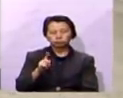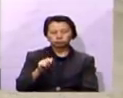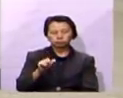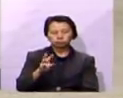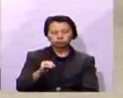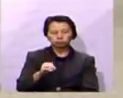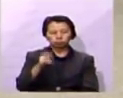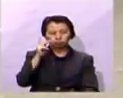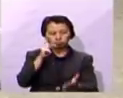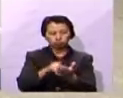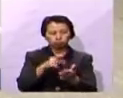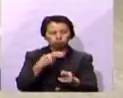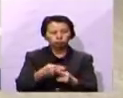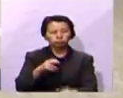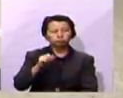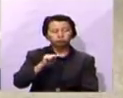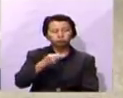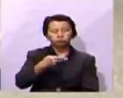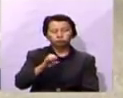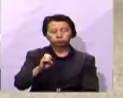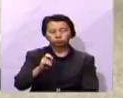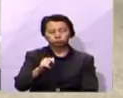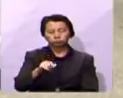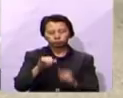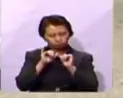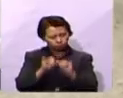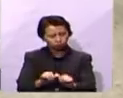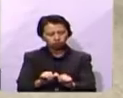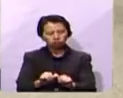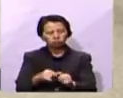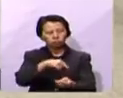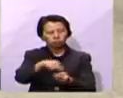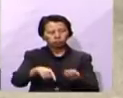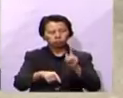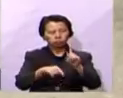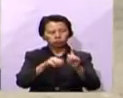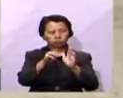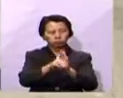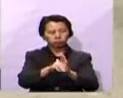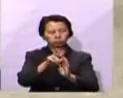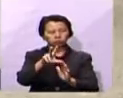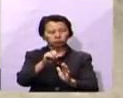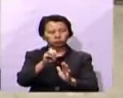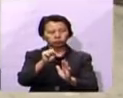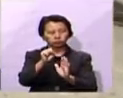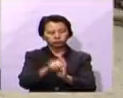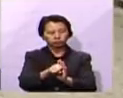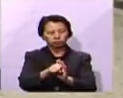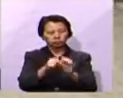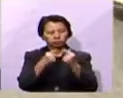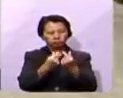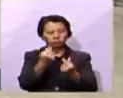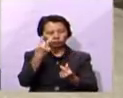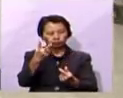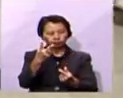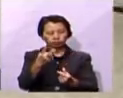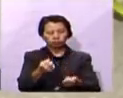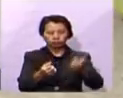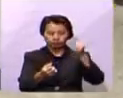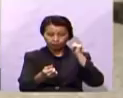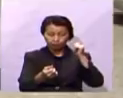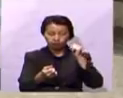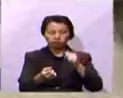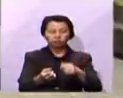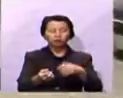yang turut dikenali dengan Ah Chong mengekalkan kedudukan sekitar 1 minit 30 saat dalam kelompok kedua di belakang